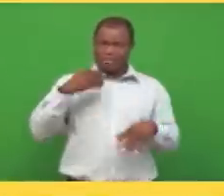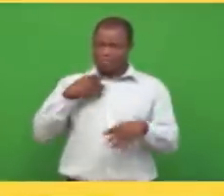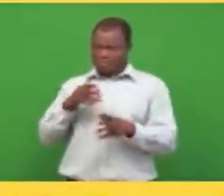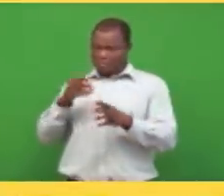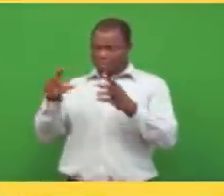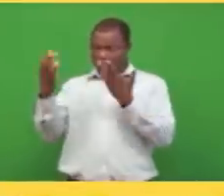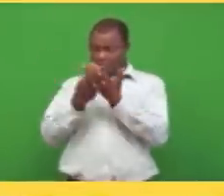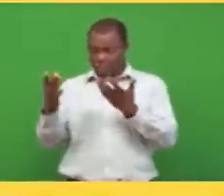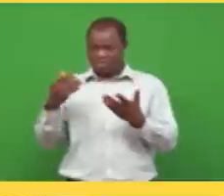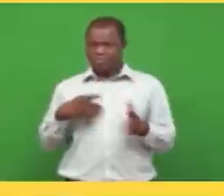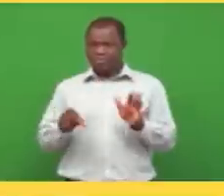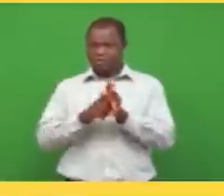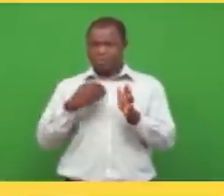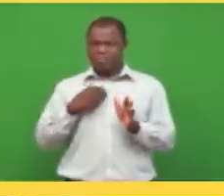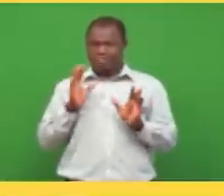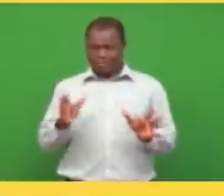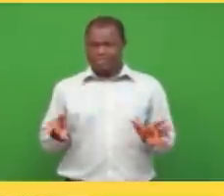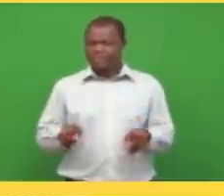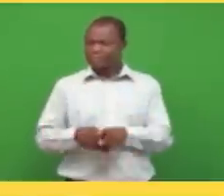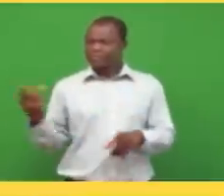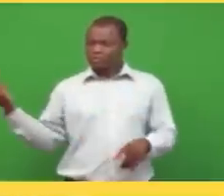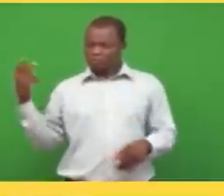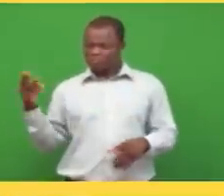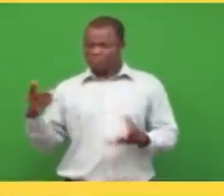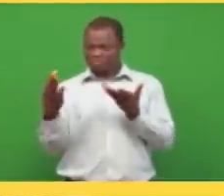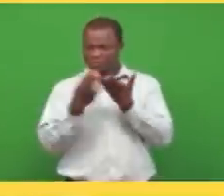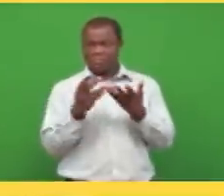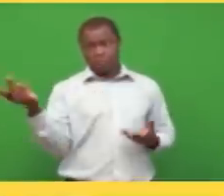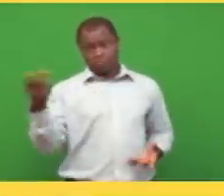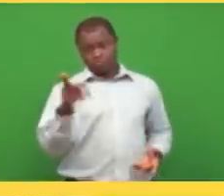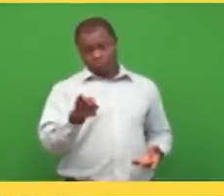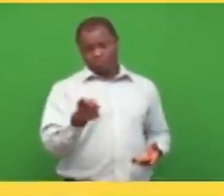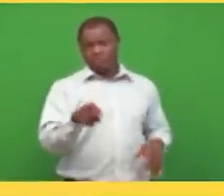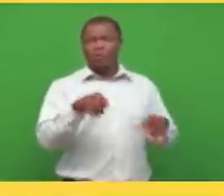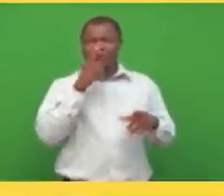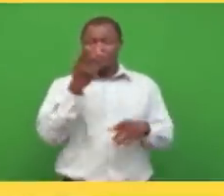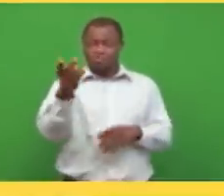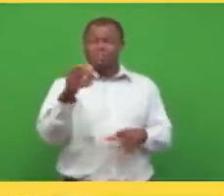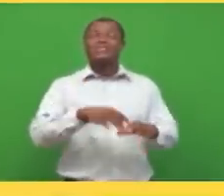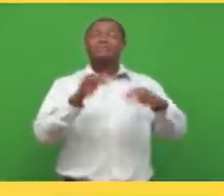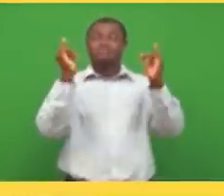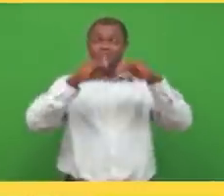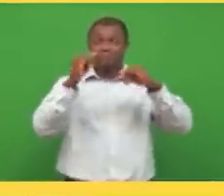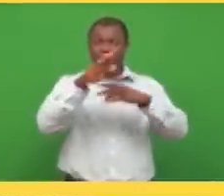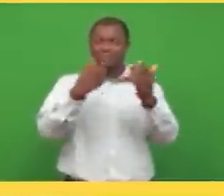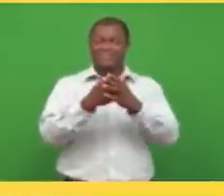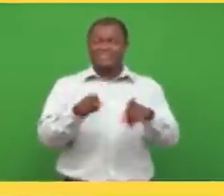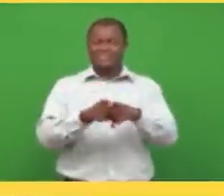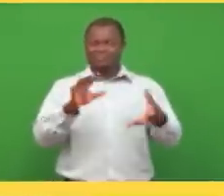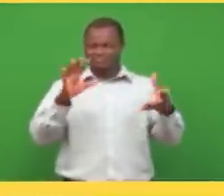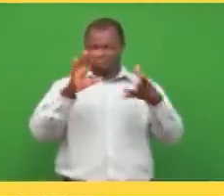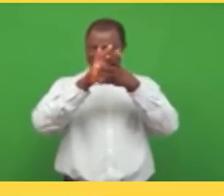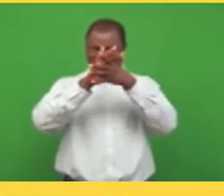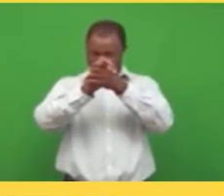nyaya iripo pavanhu vaviri ava vawanana vanhu vaviri ava vakawirirana vakanzwisisana